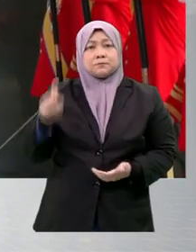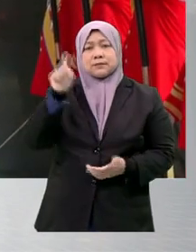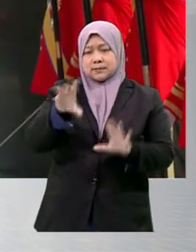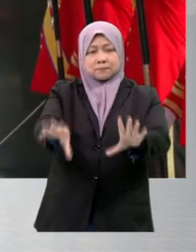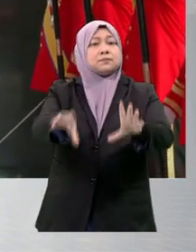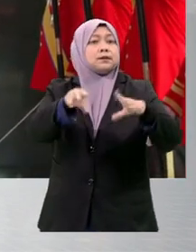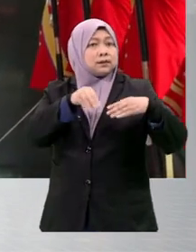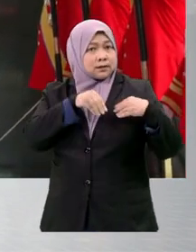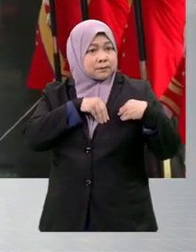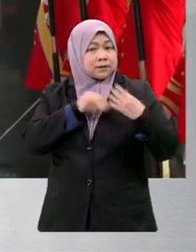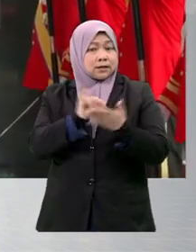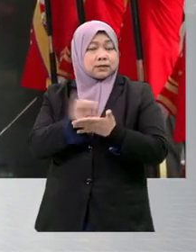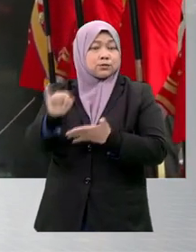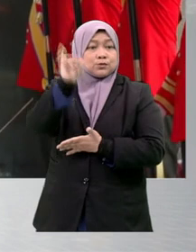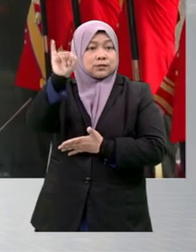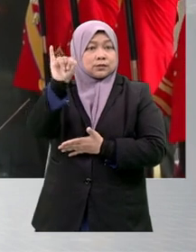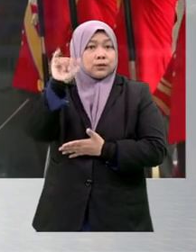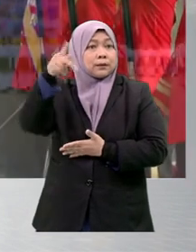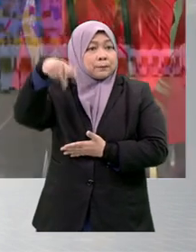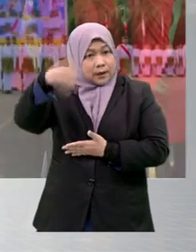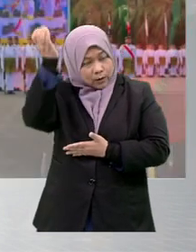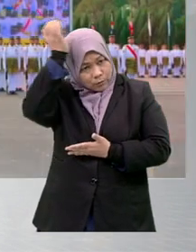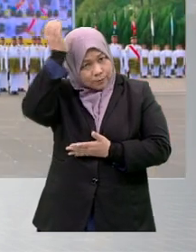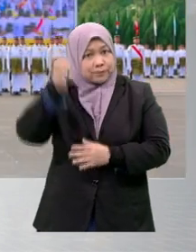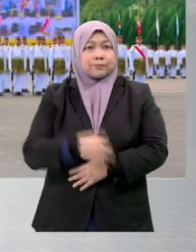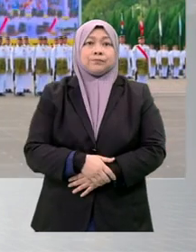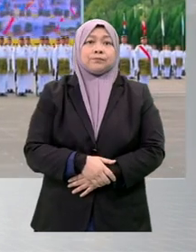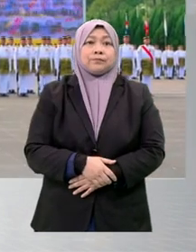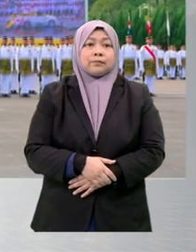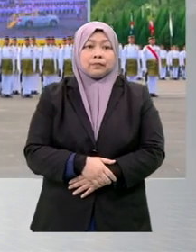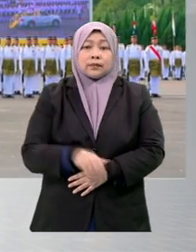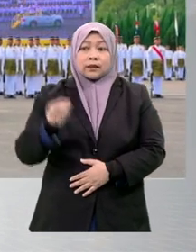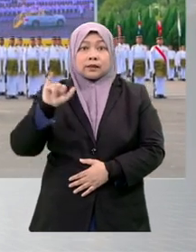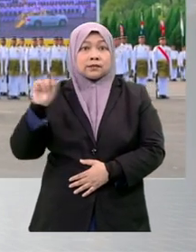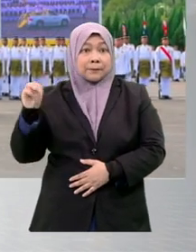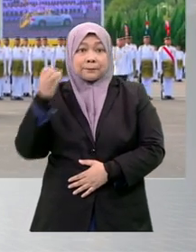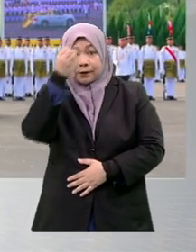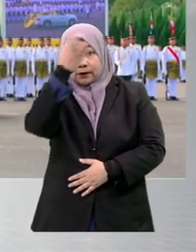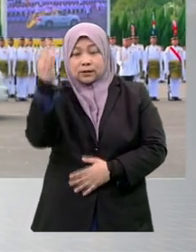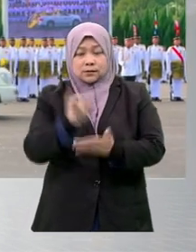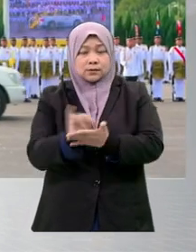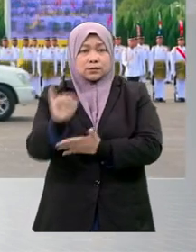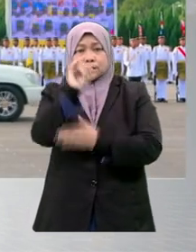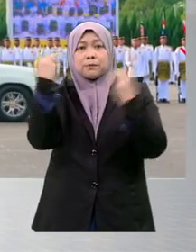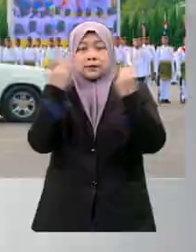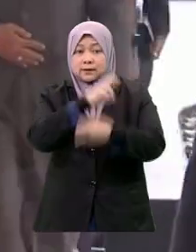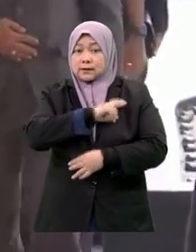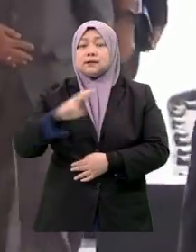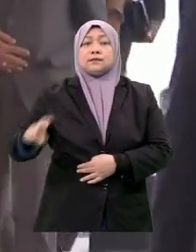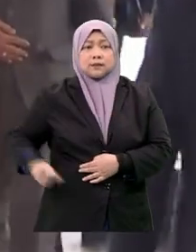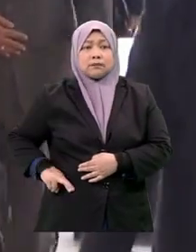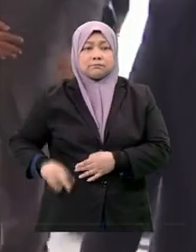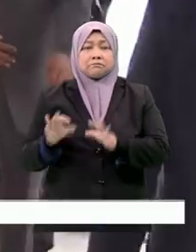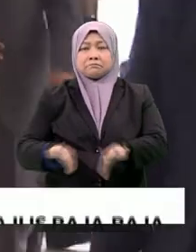menerima institusi yang di-pertuan agong Sham rahyu juga memaklumkan institusi Majlis raja-raja